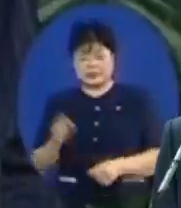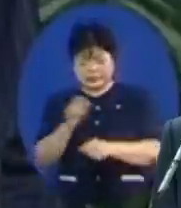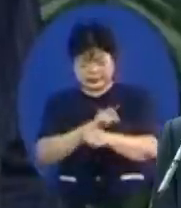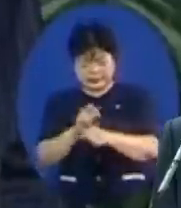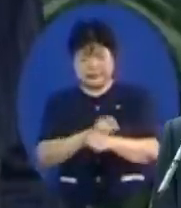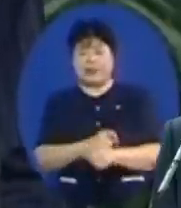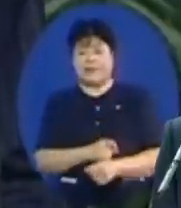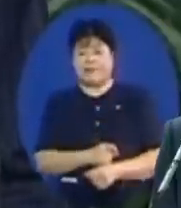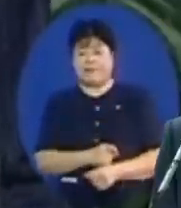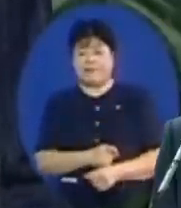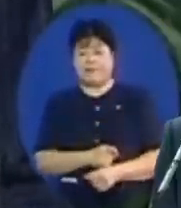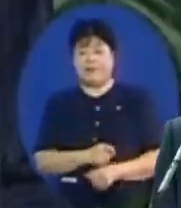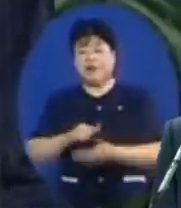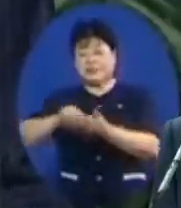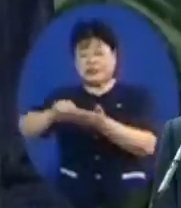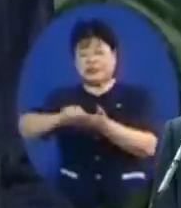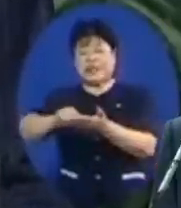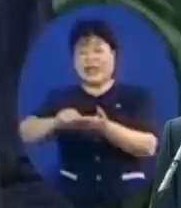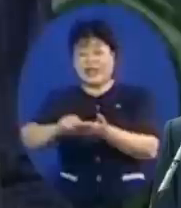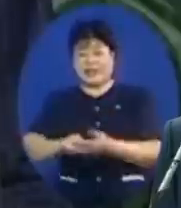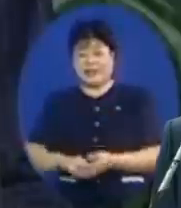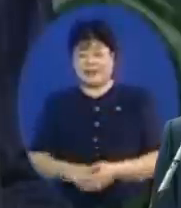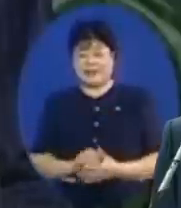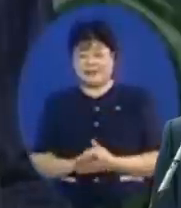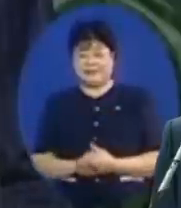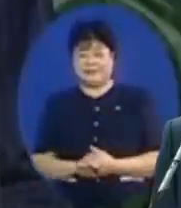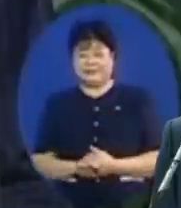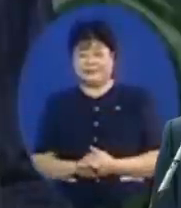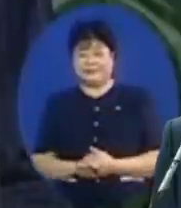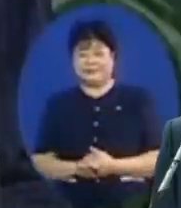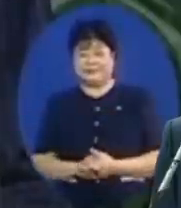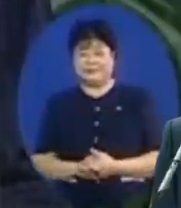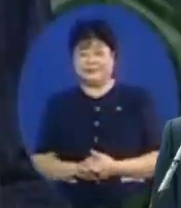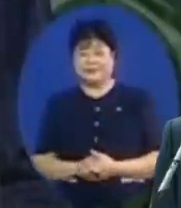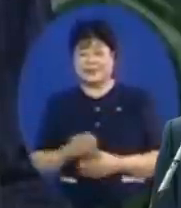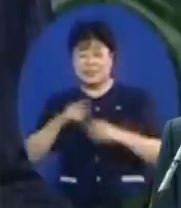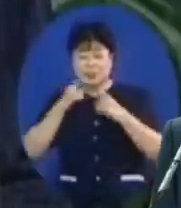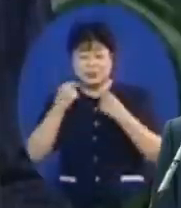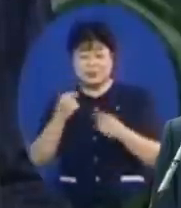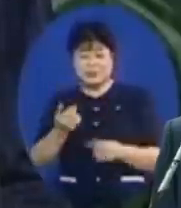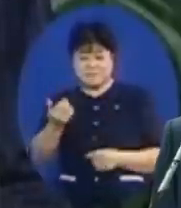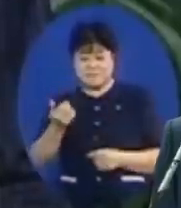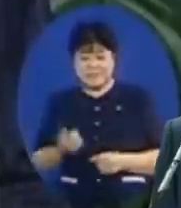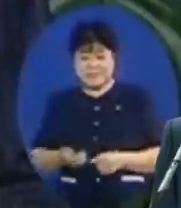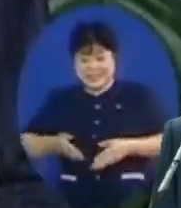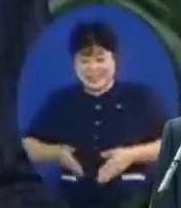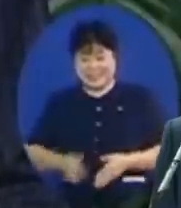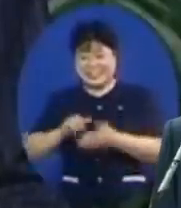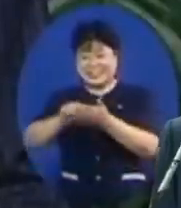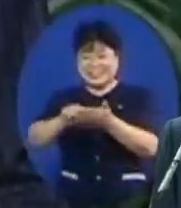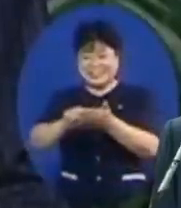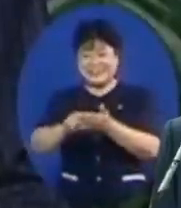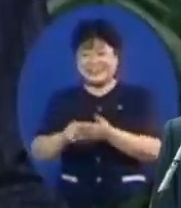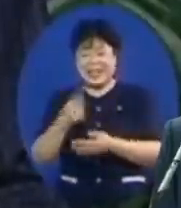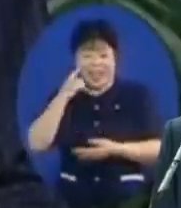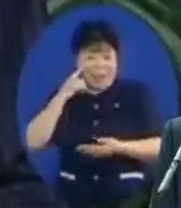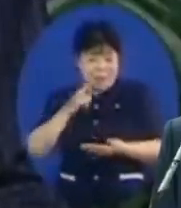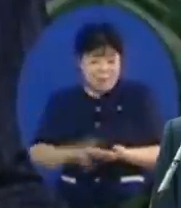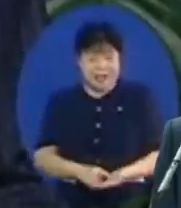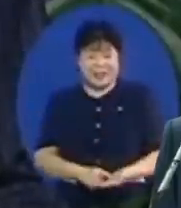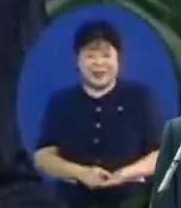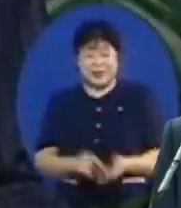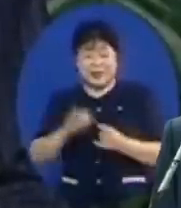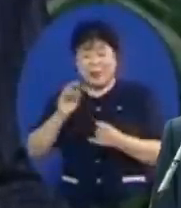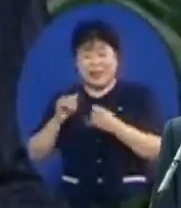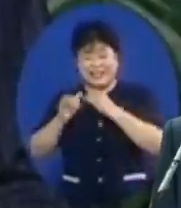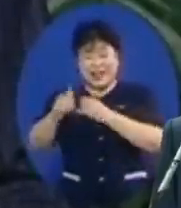하나가 지우개랍니다. 그래서 저도 일찌감치 태어나가 지우개를 발명했으면 노벨상이나 탈